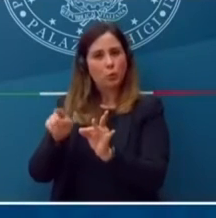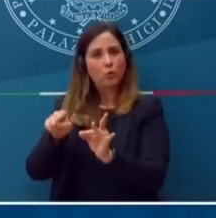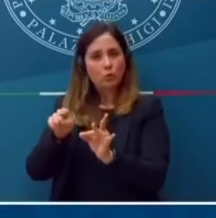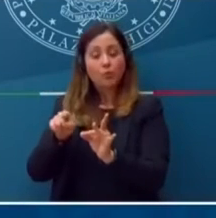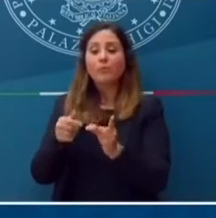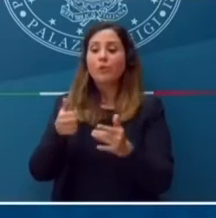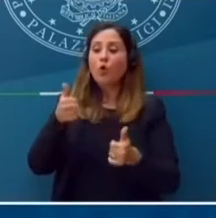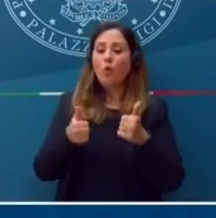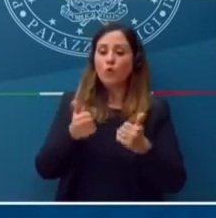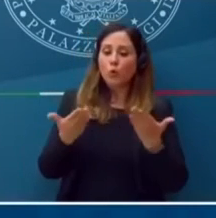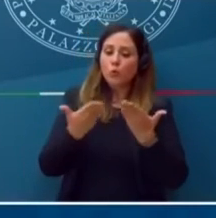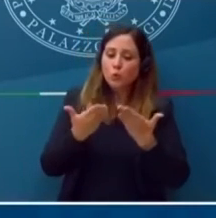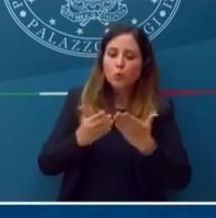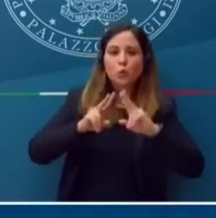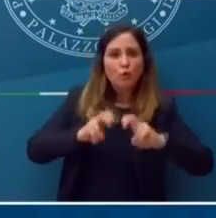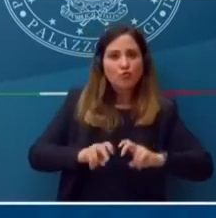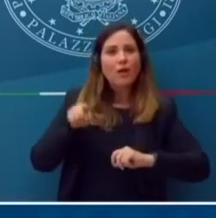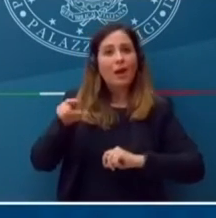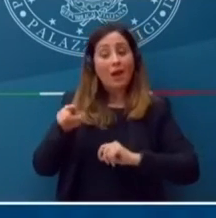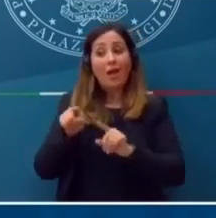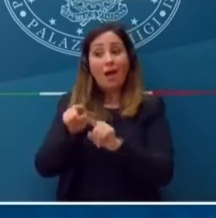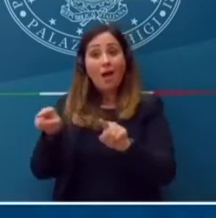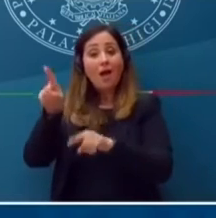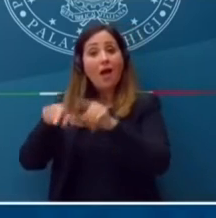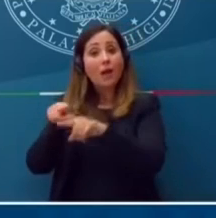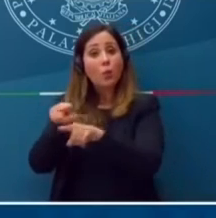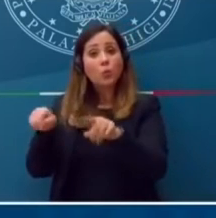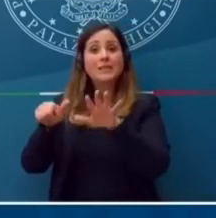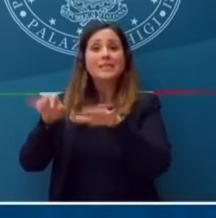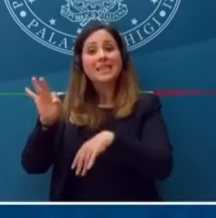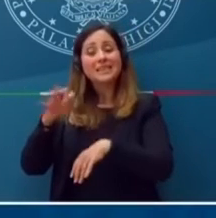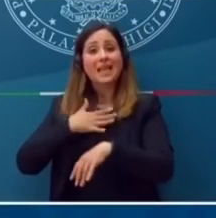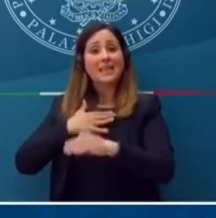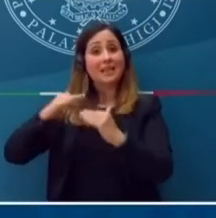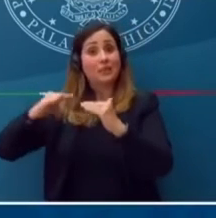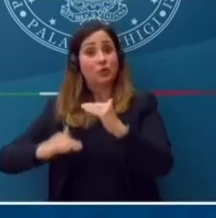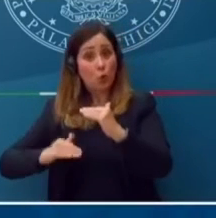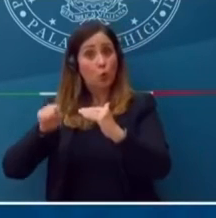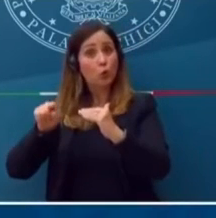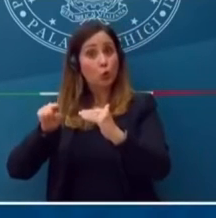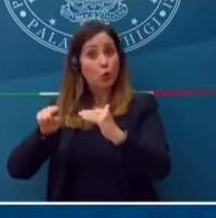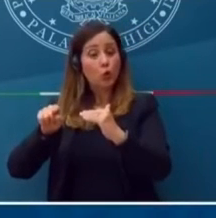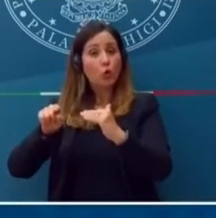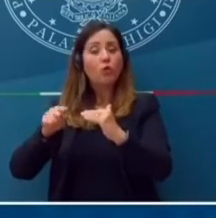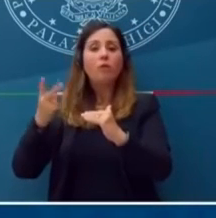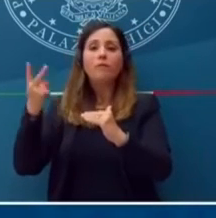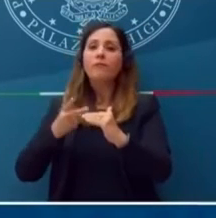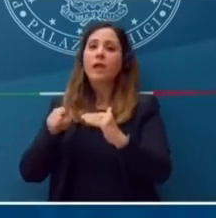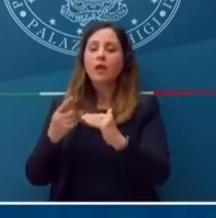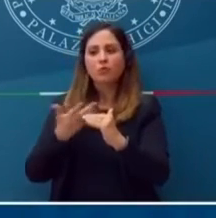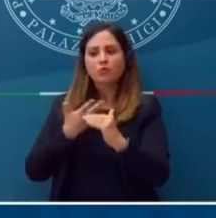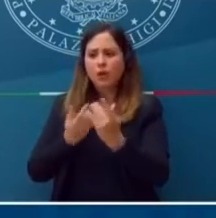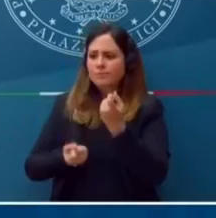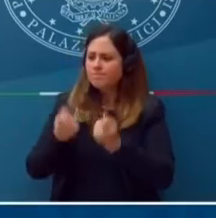dell'osservato, cioè a dire soggetti sotto i 60 anni di età, esattamente da queste